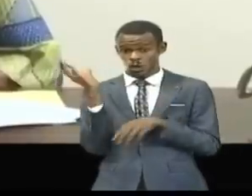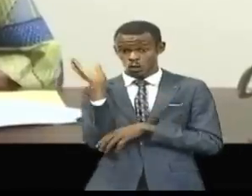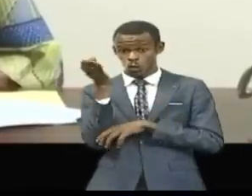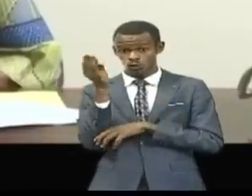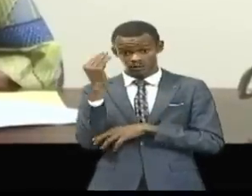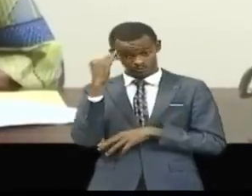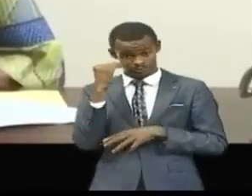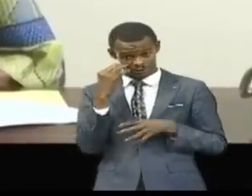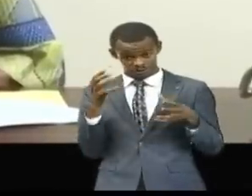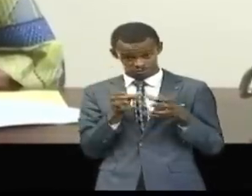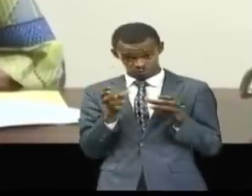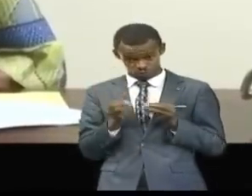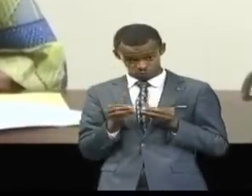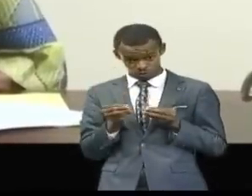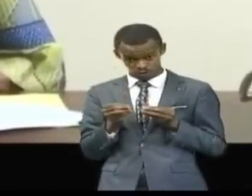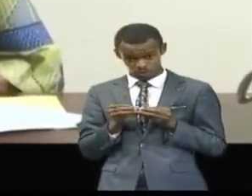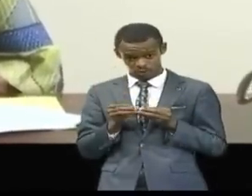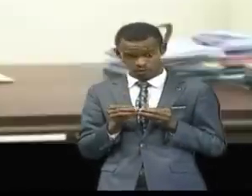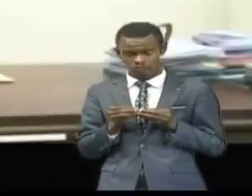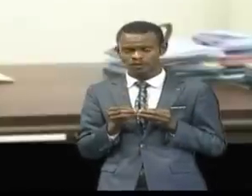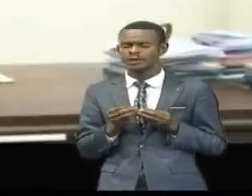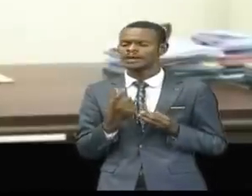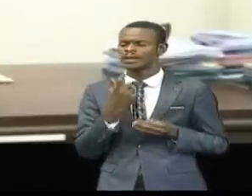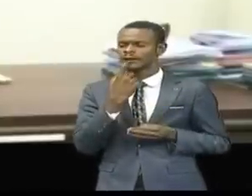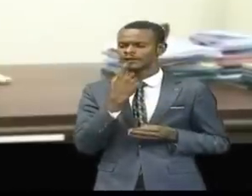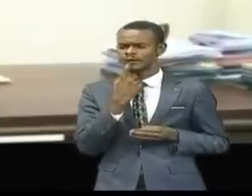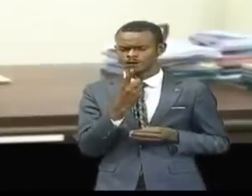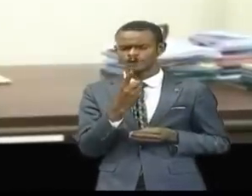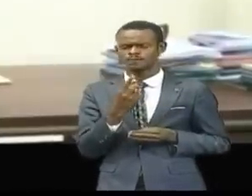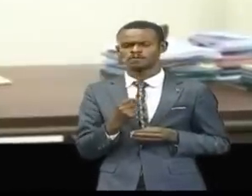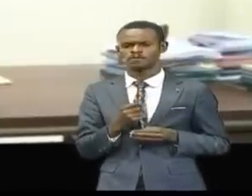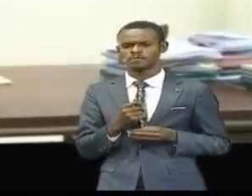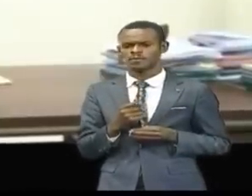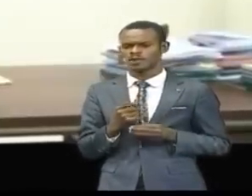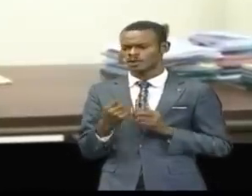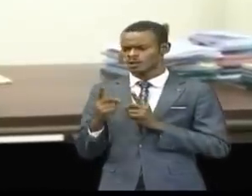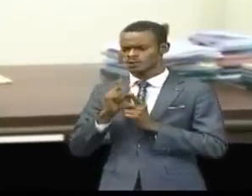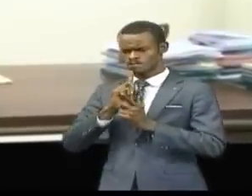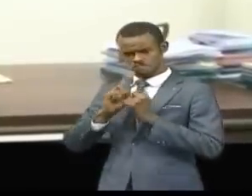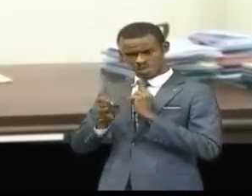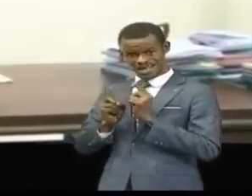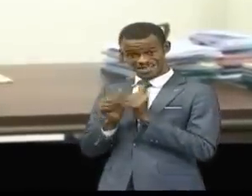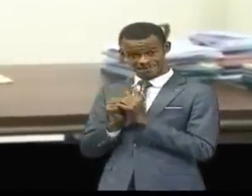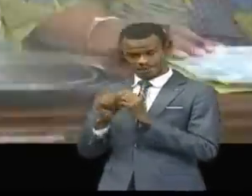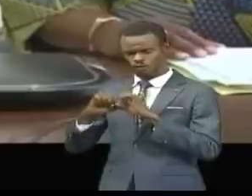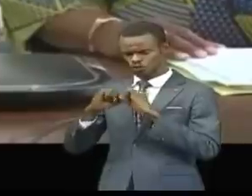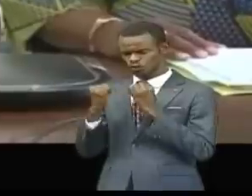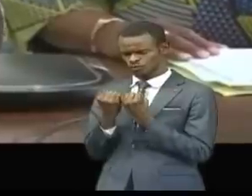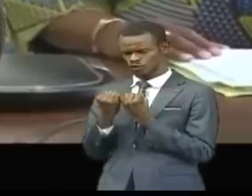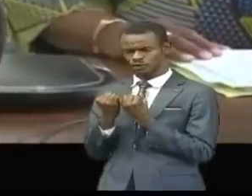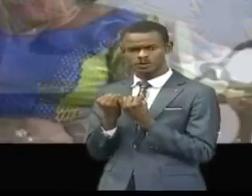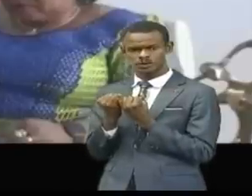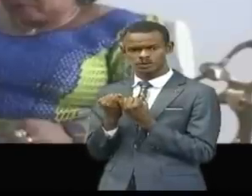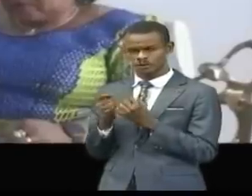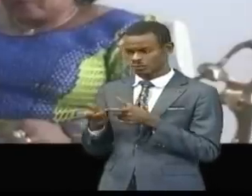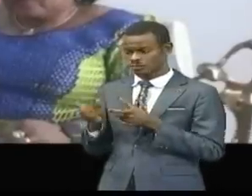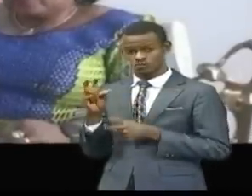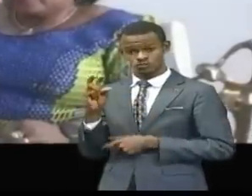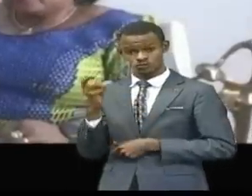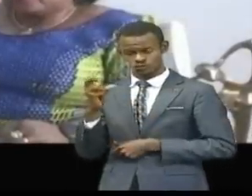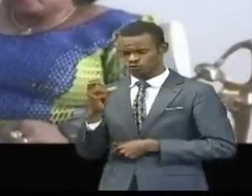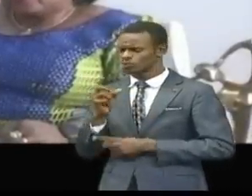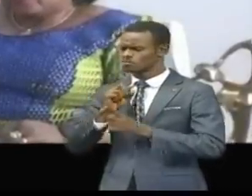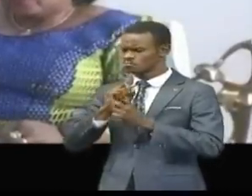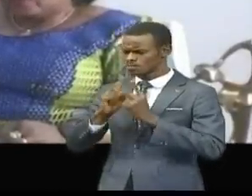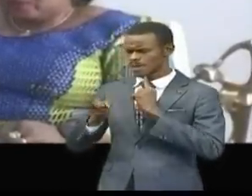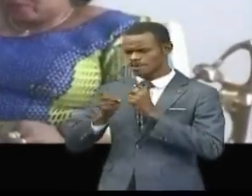échanges avec FG Hémisphère. Cette structure a marqué son accord